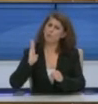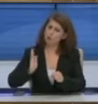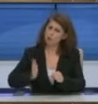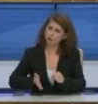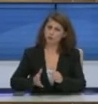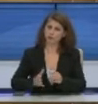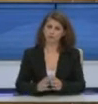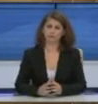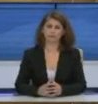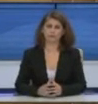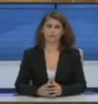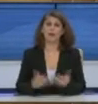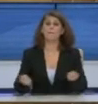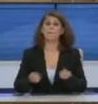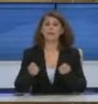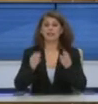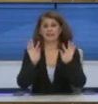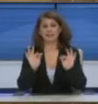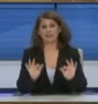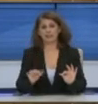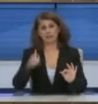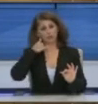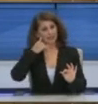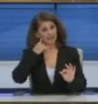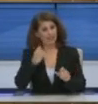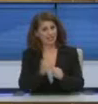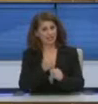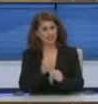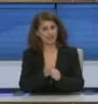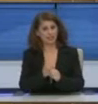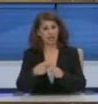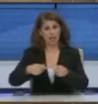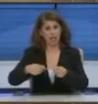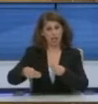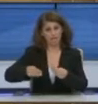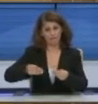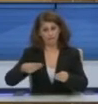εφικτό, με τη χρήση ρυθμίσεων τηλεργασίας,